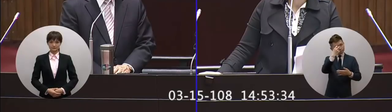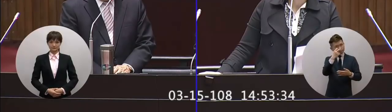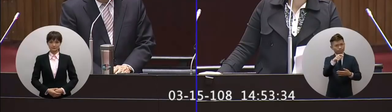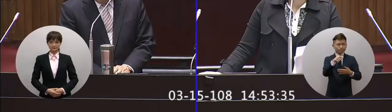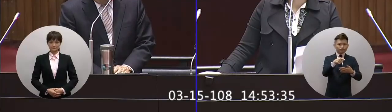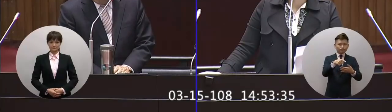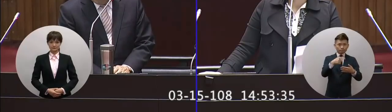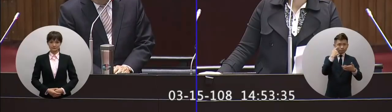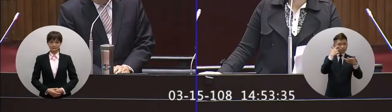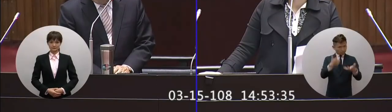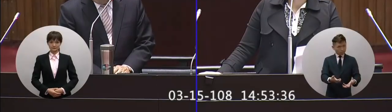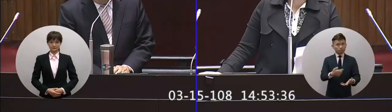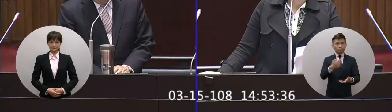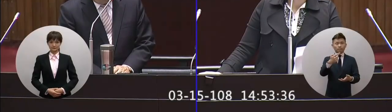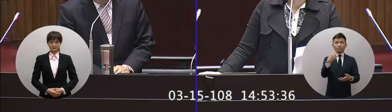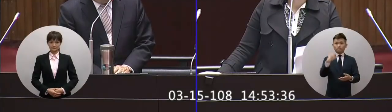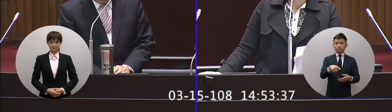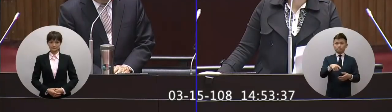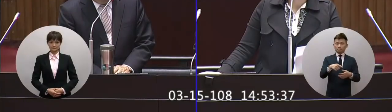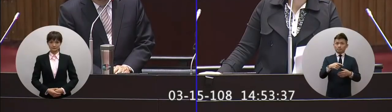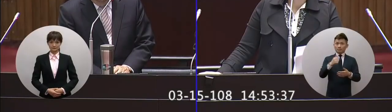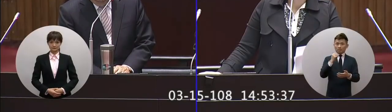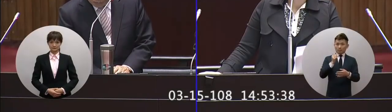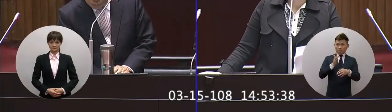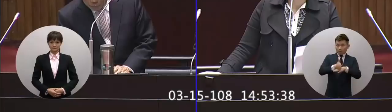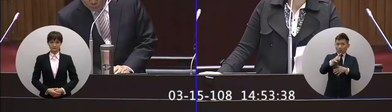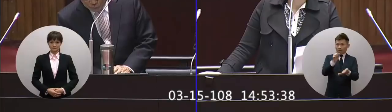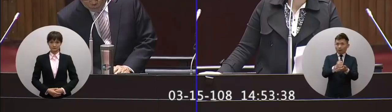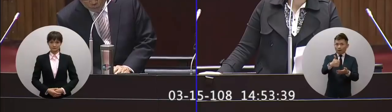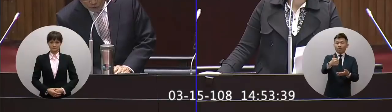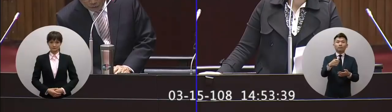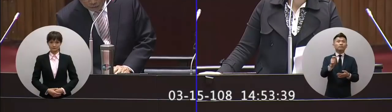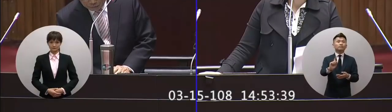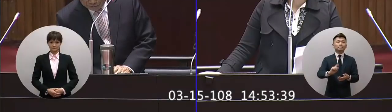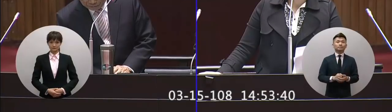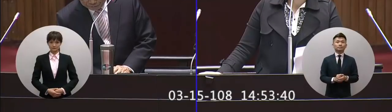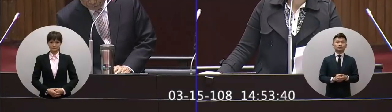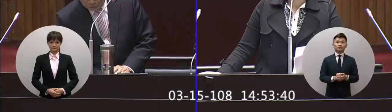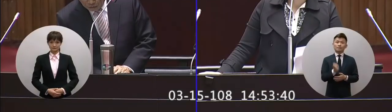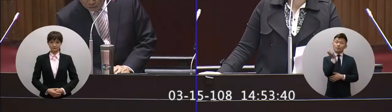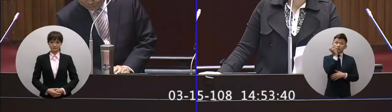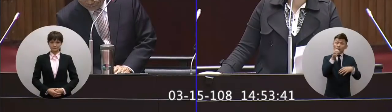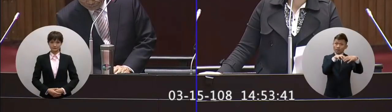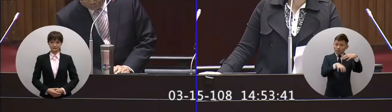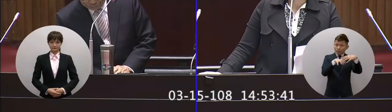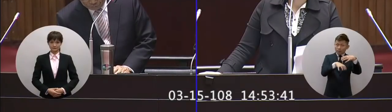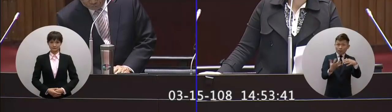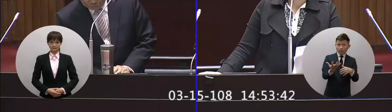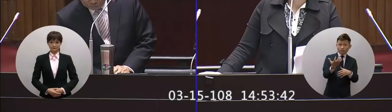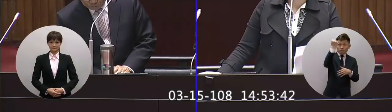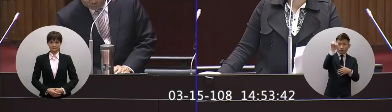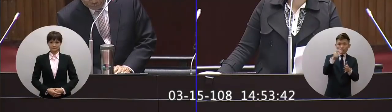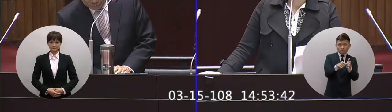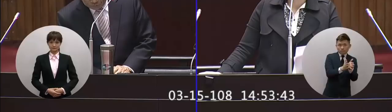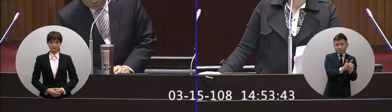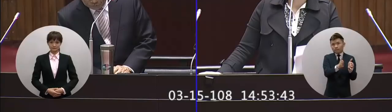常重视，也觉得是非常大的一个里程碑、一个进展，就是矿业的这个矿权的展